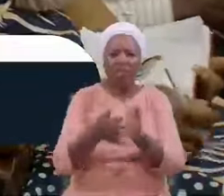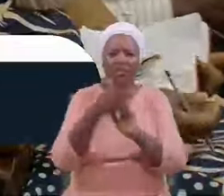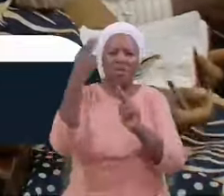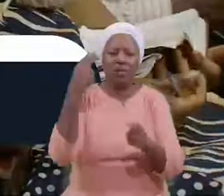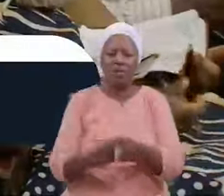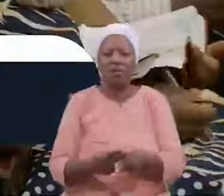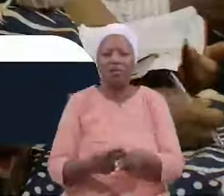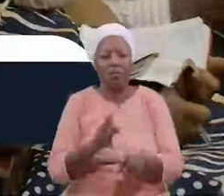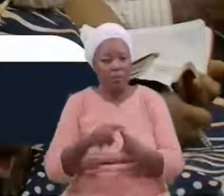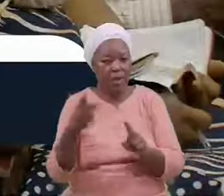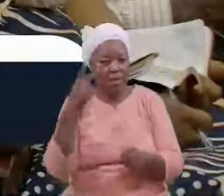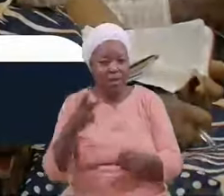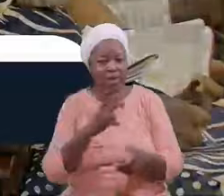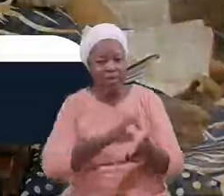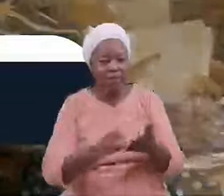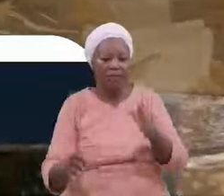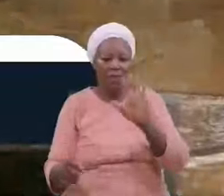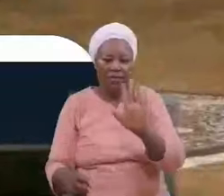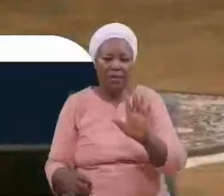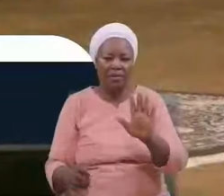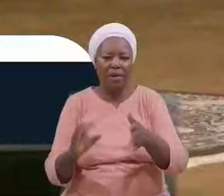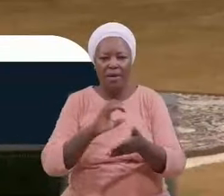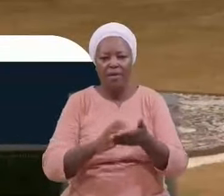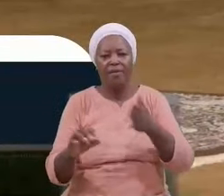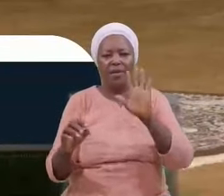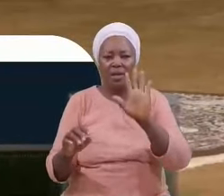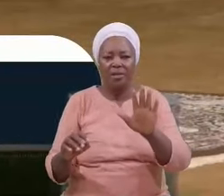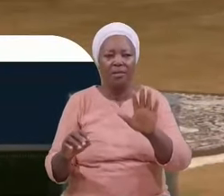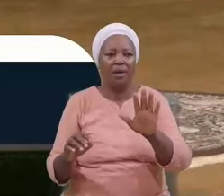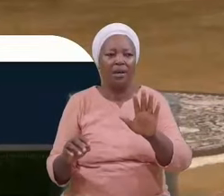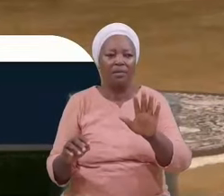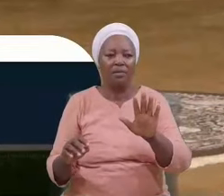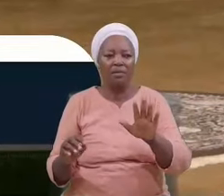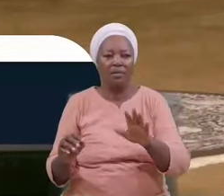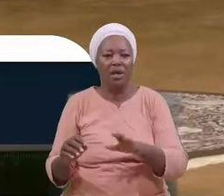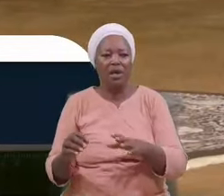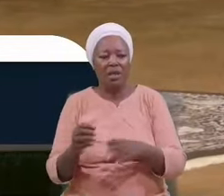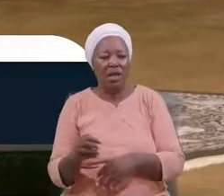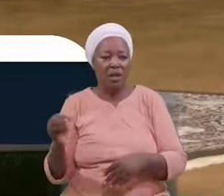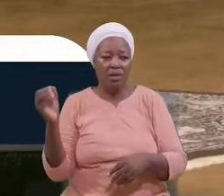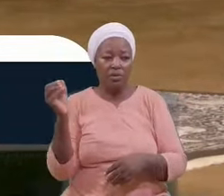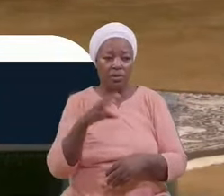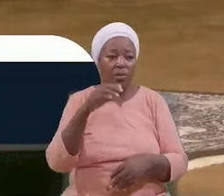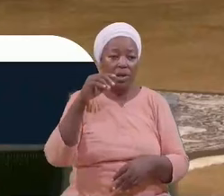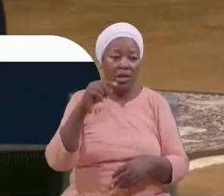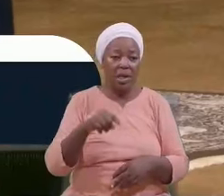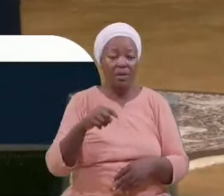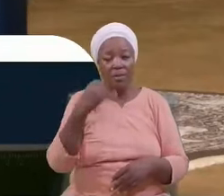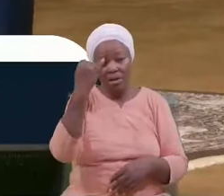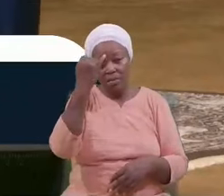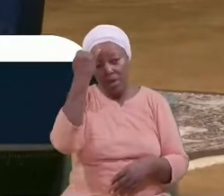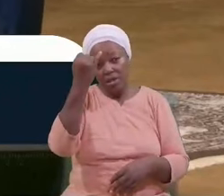le verset 5. 5 dit, nous renversons les raisonnements. C'est ça, nous